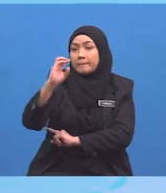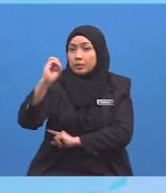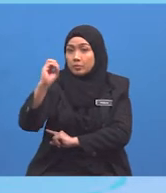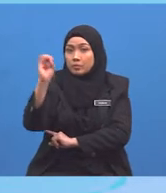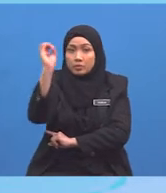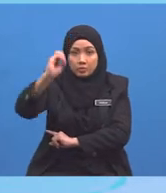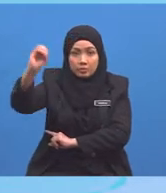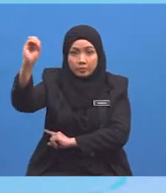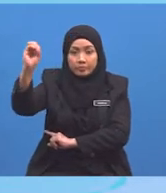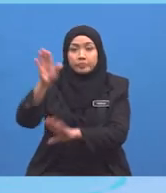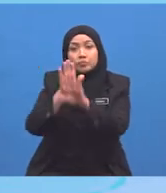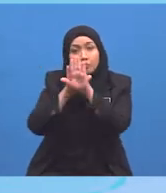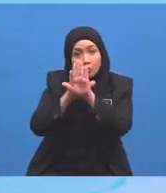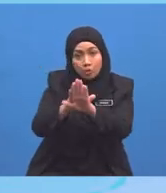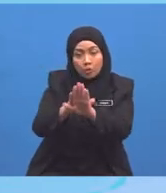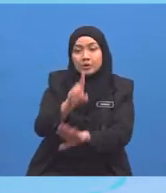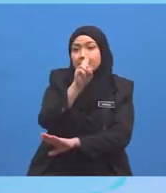180 darjah tolak